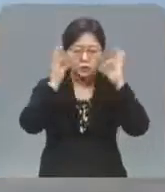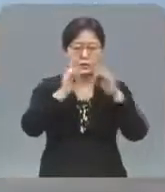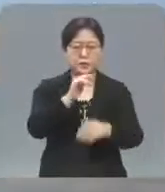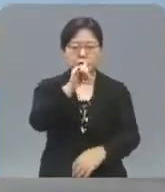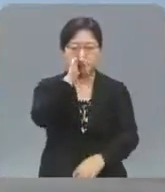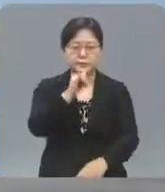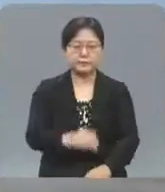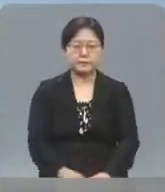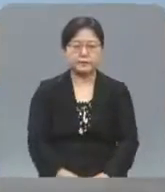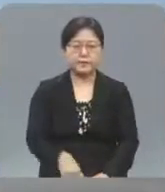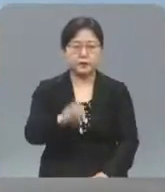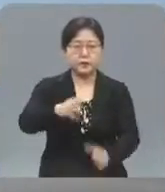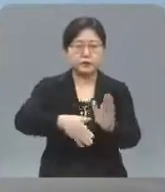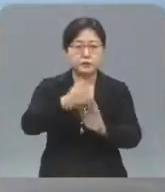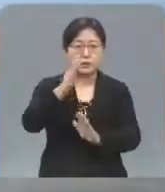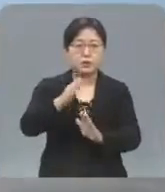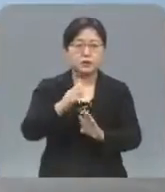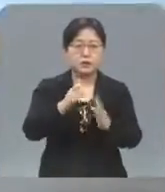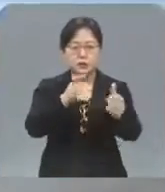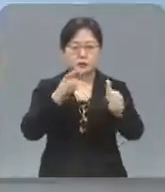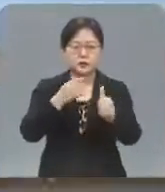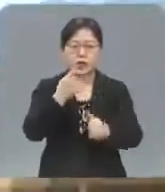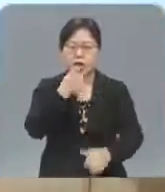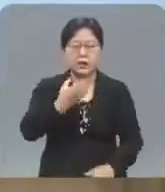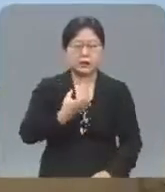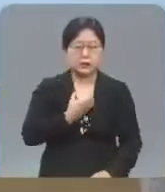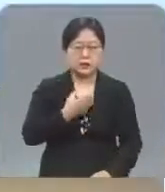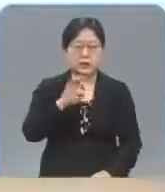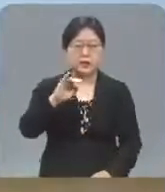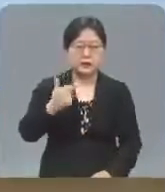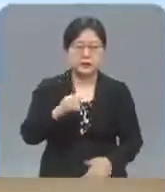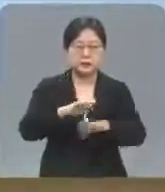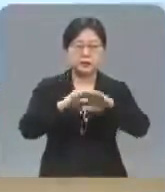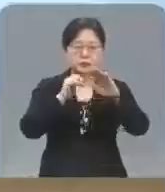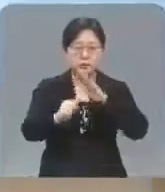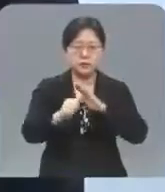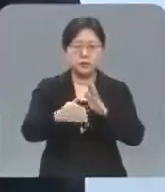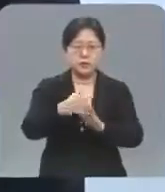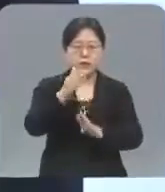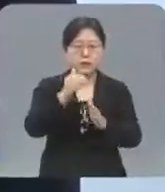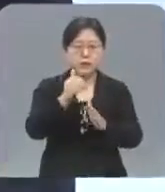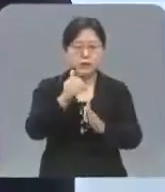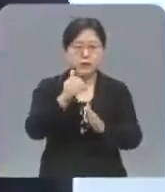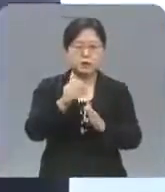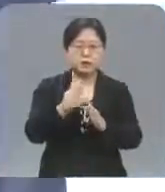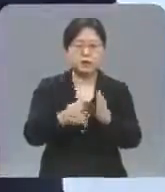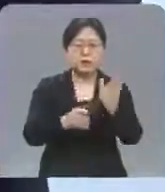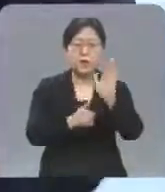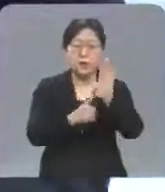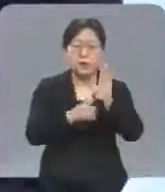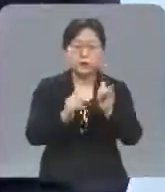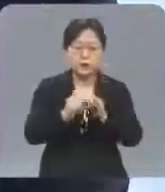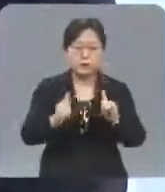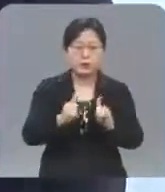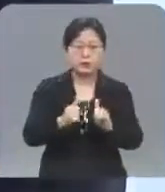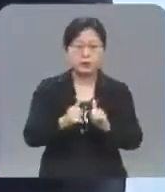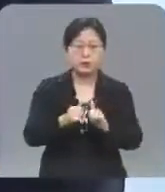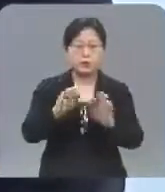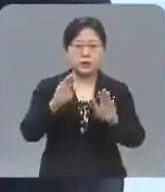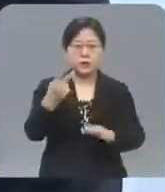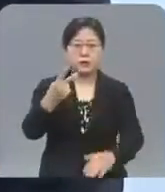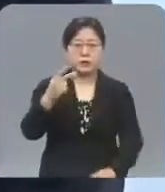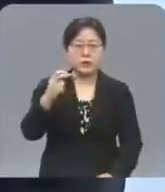밝혔습니다. 광주시는 또 양군 3관왕 안산 선수를 광주시 홍보대사로 위촉했고 안산 선수는